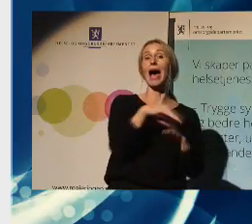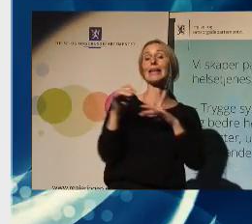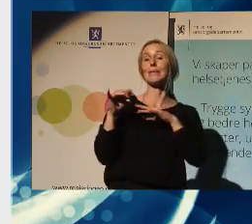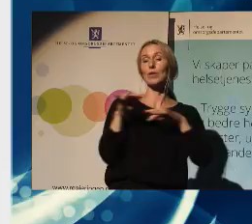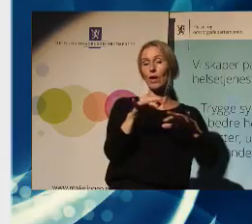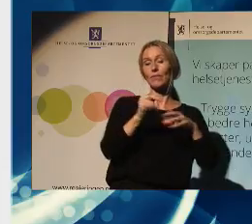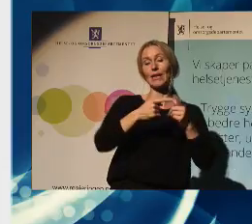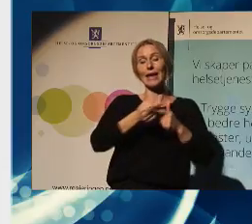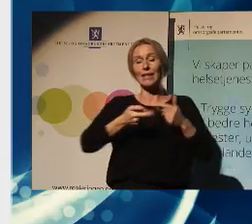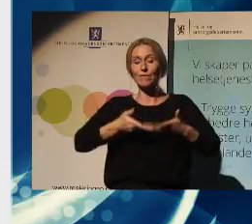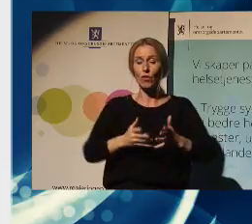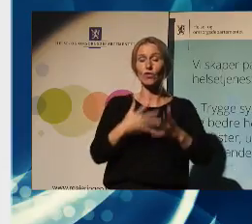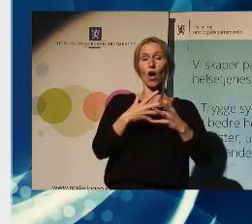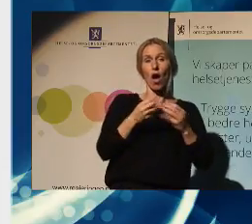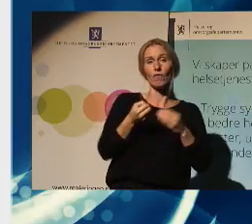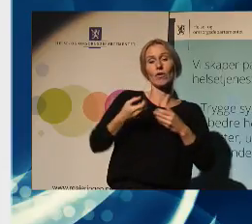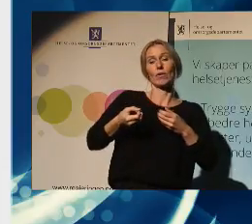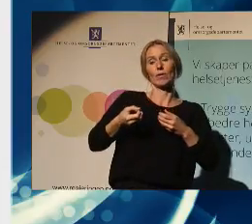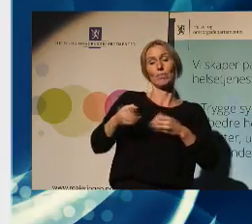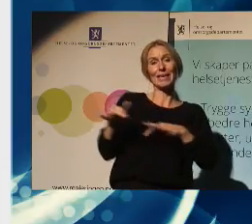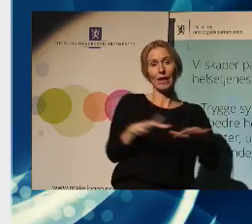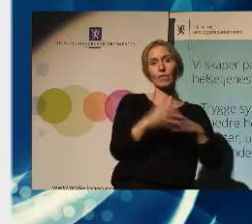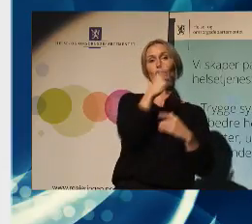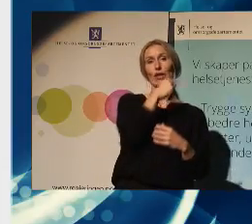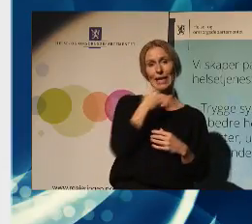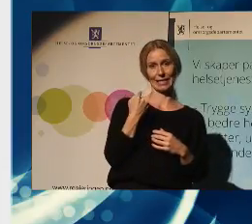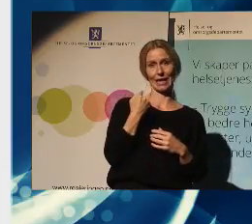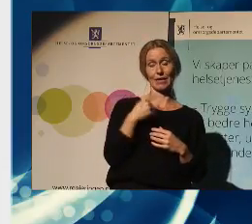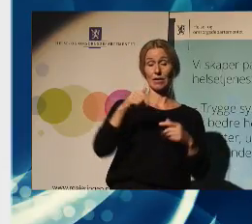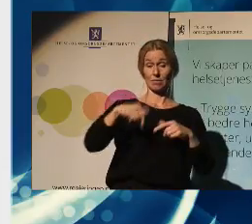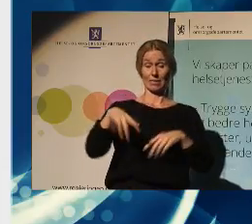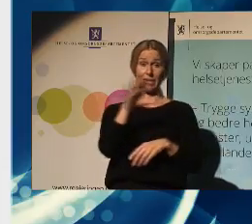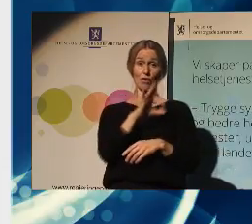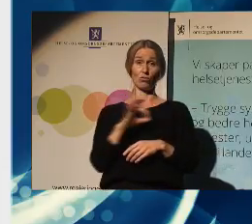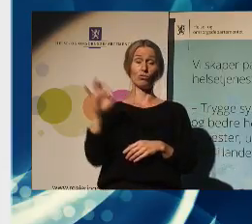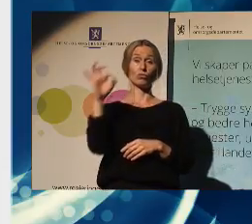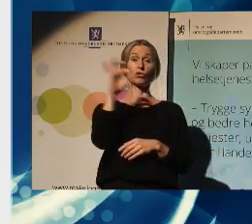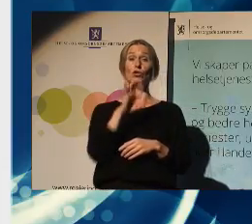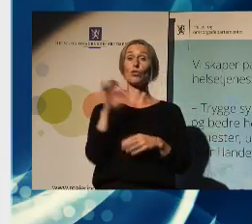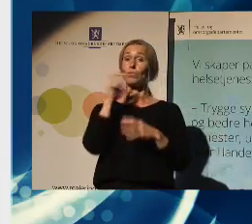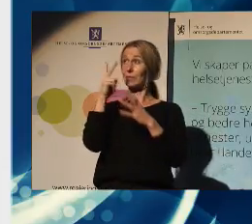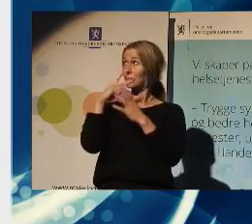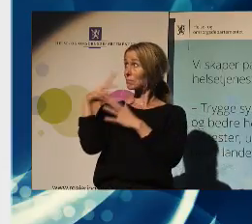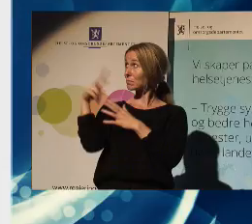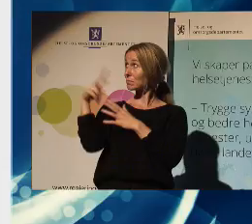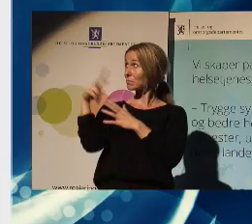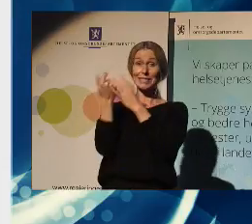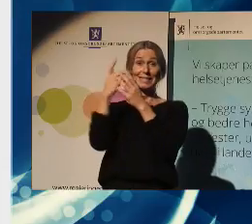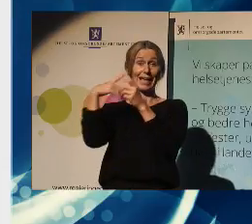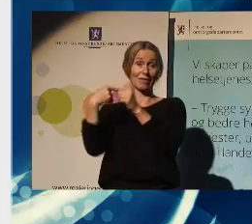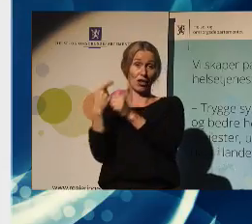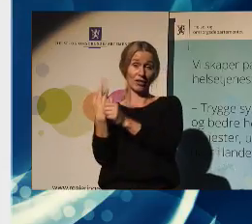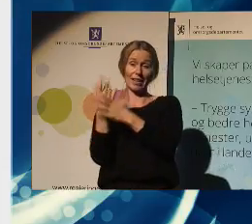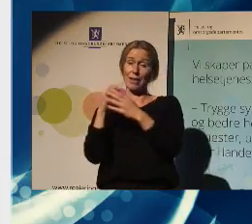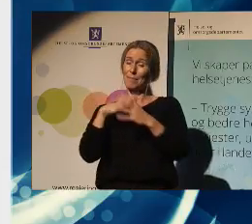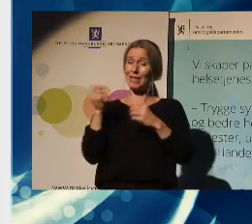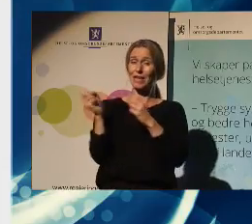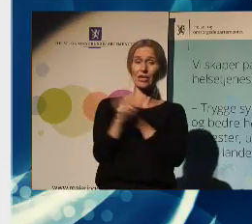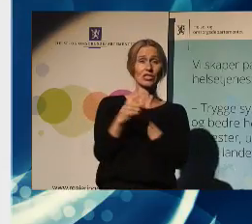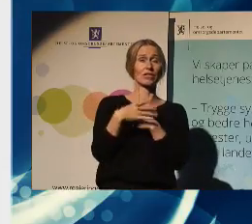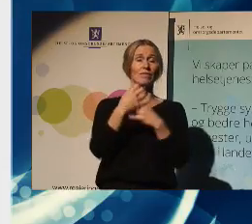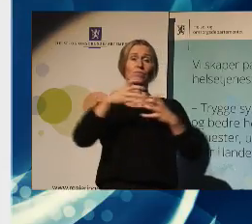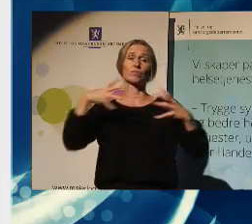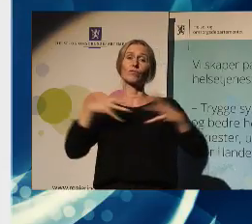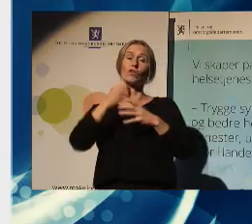immigranter eller født av migrantforeldre. I Oslo ser dere tallene. Det den raskest voksende byen i